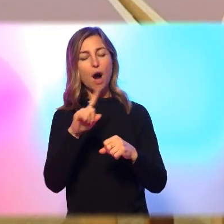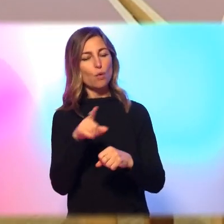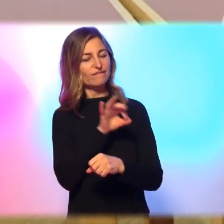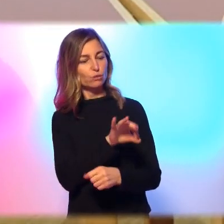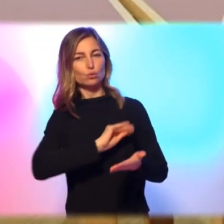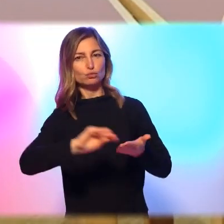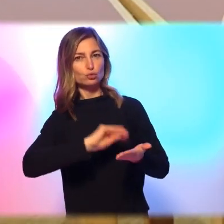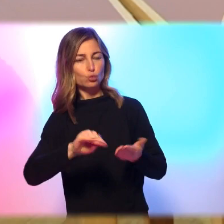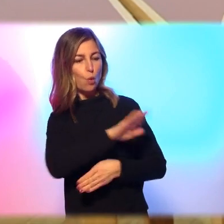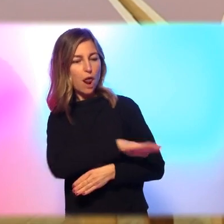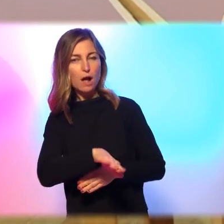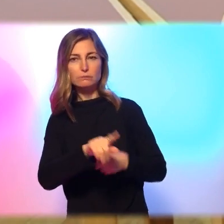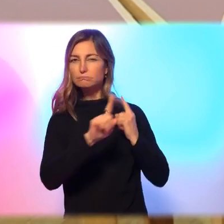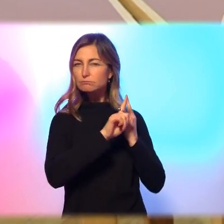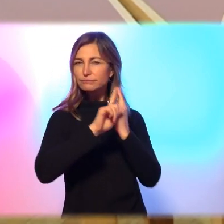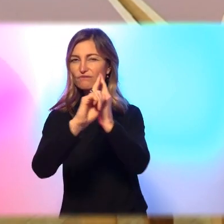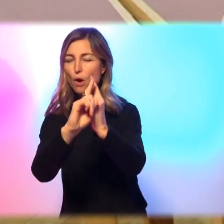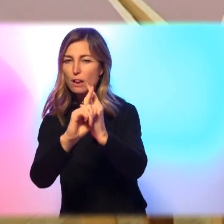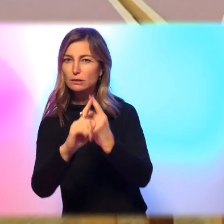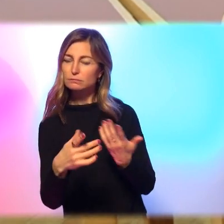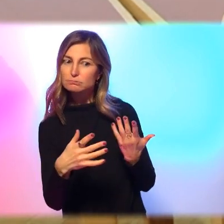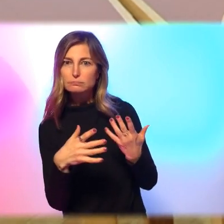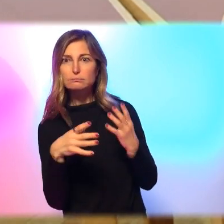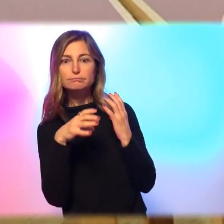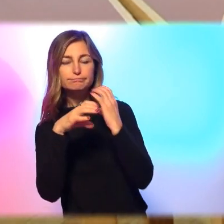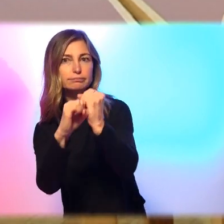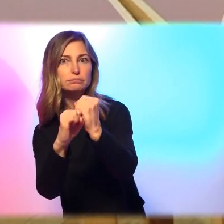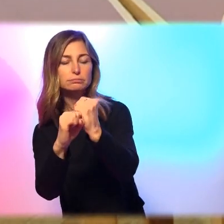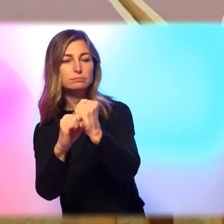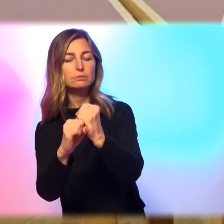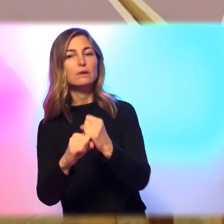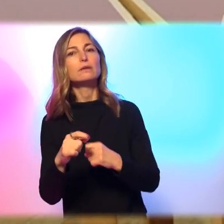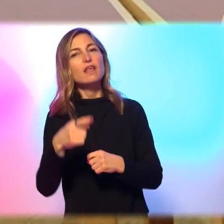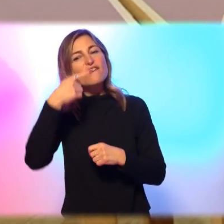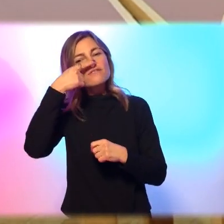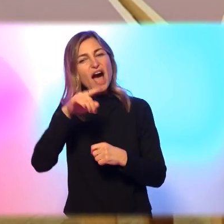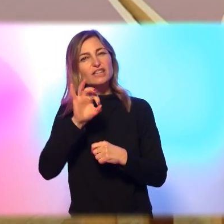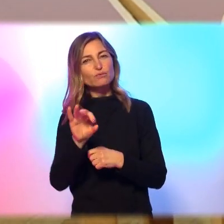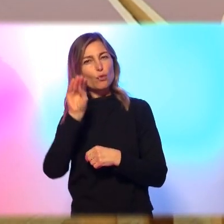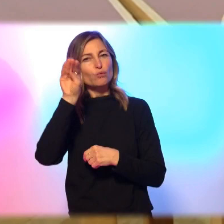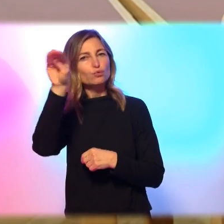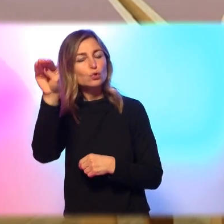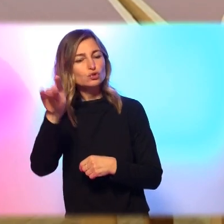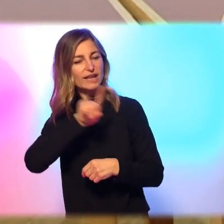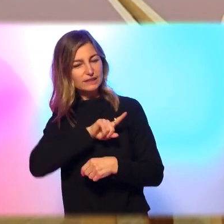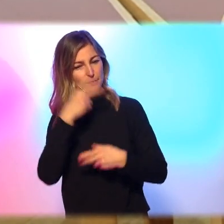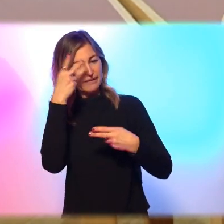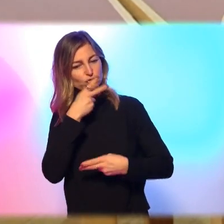die ist aufgegriffen worden von sehr vielen Schülern. So wie ich die Struktur von Fridays for Future